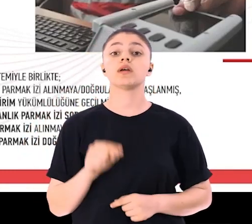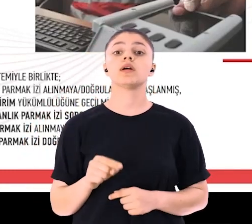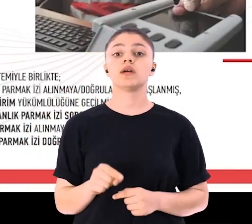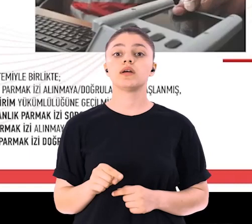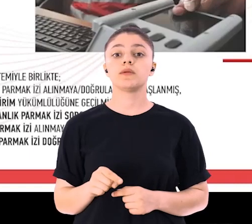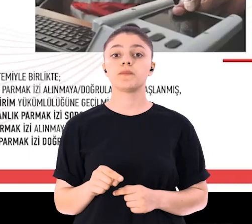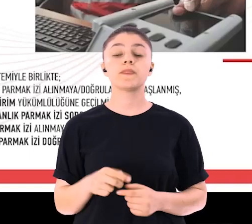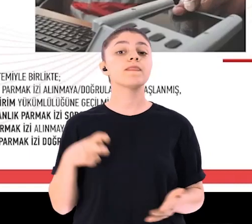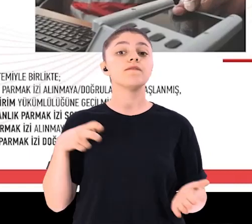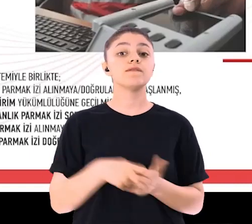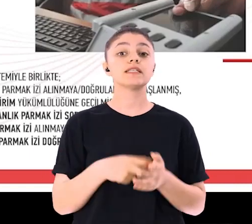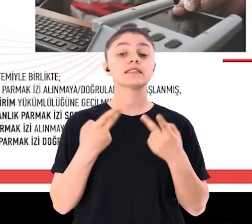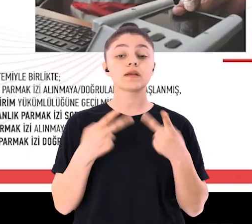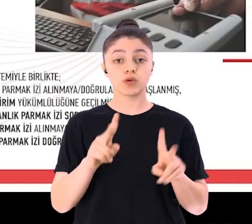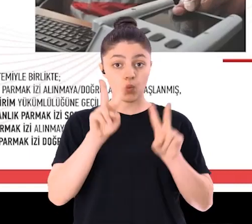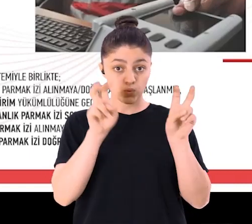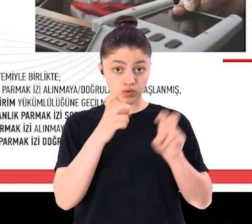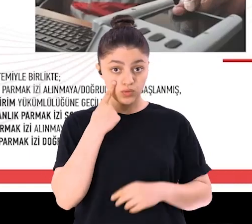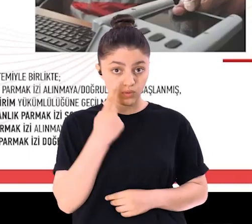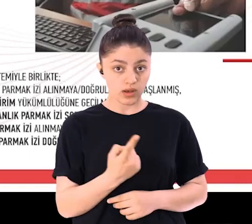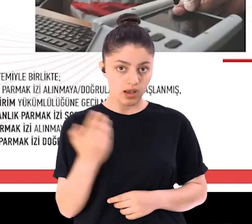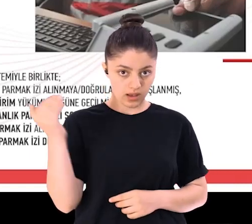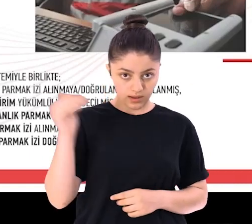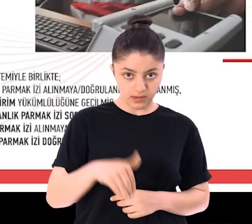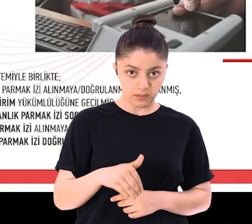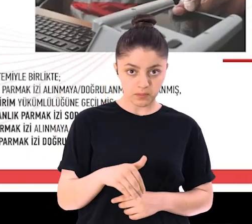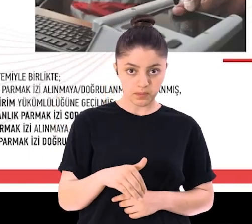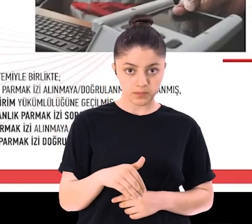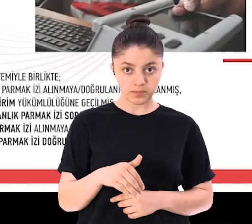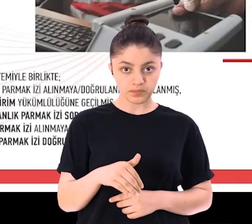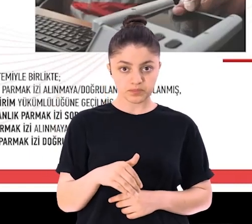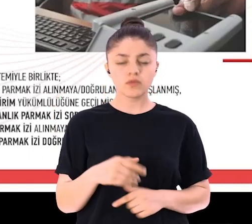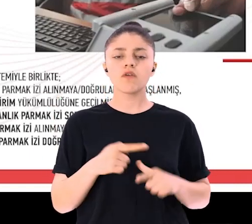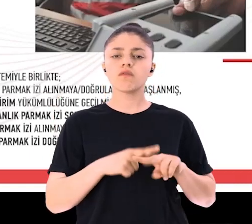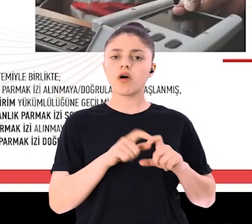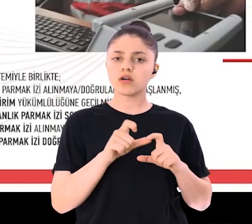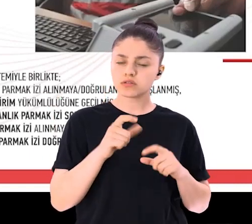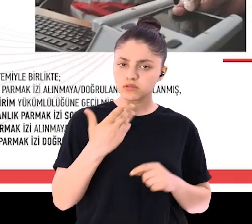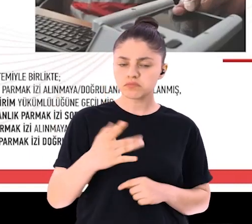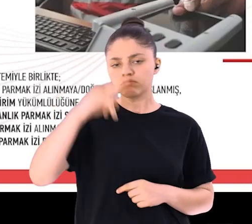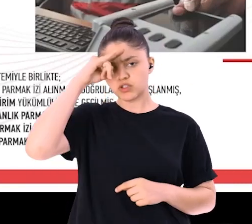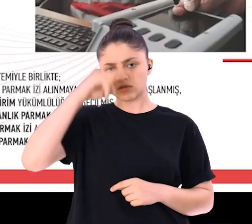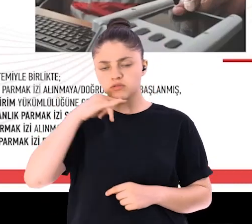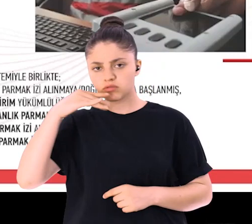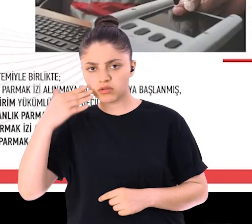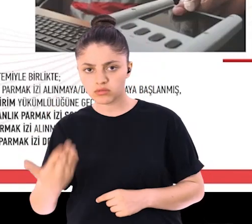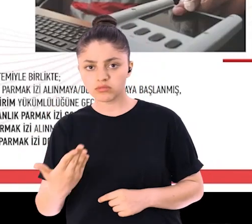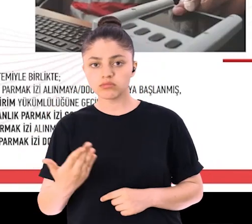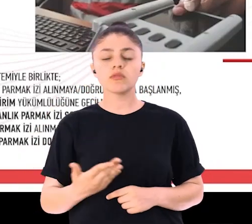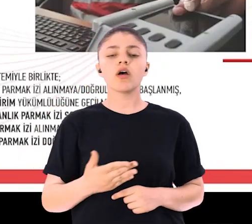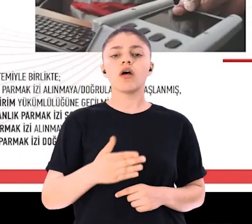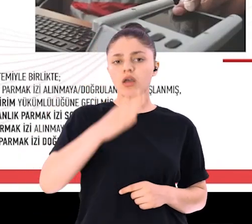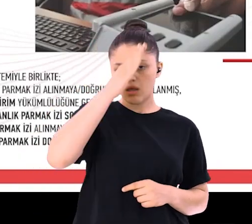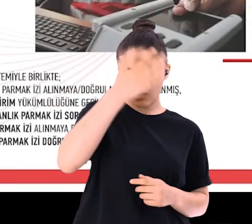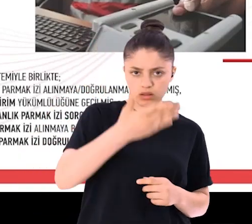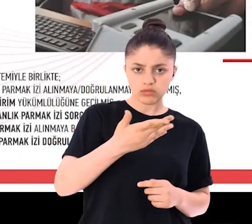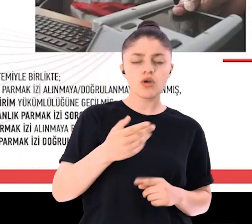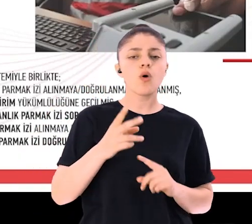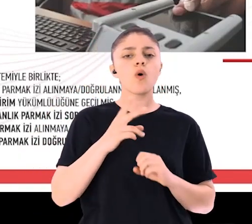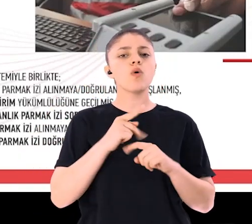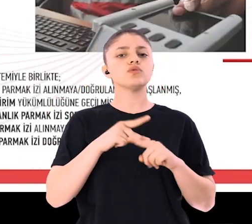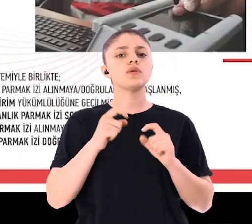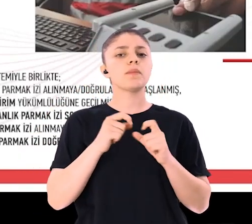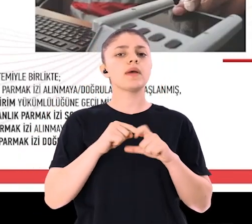Türkiye'de vize serbestisiyle gelip Fas'tan Kırgızistan'a, İran'dan Özbekistan'a